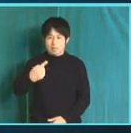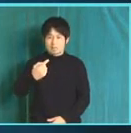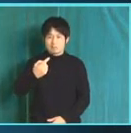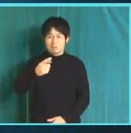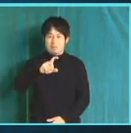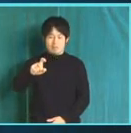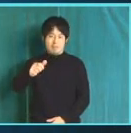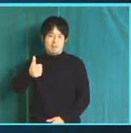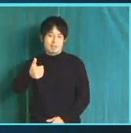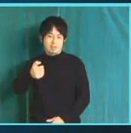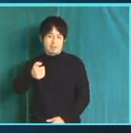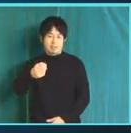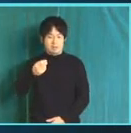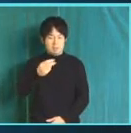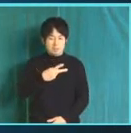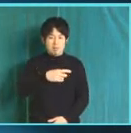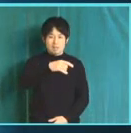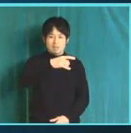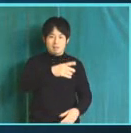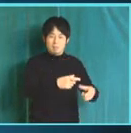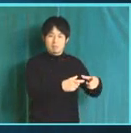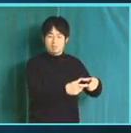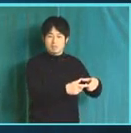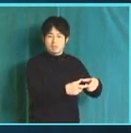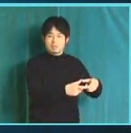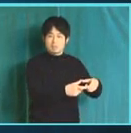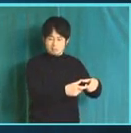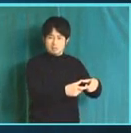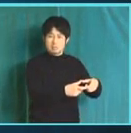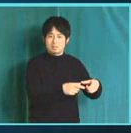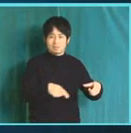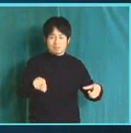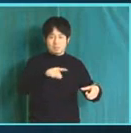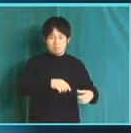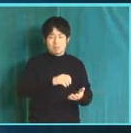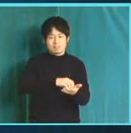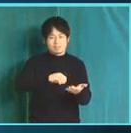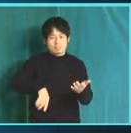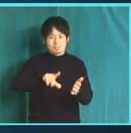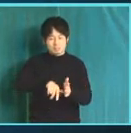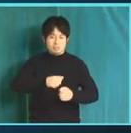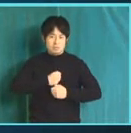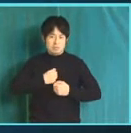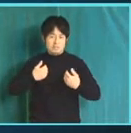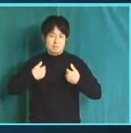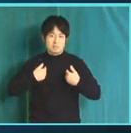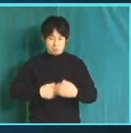とは充電式の小型電池、いわゆるモバイルバッテリーと呼ばれるものに関しましては、